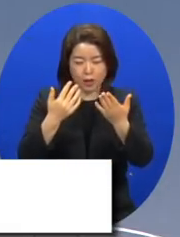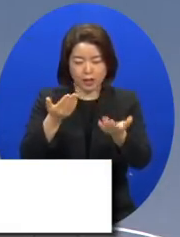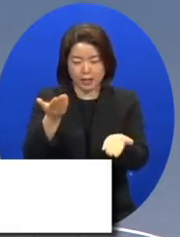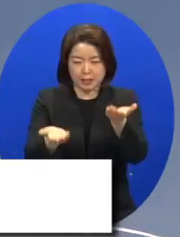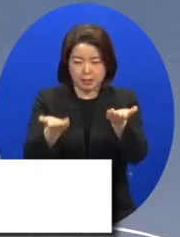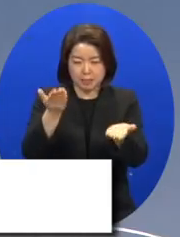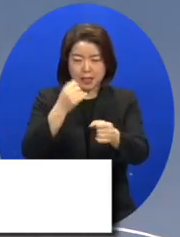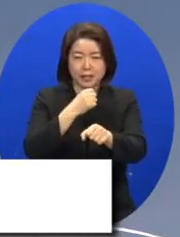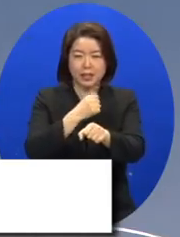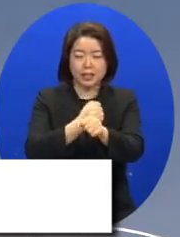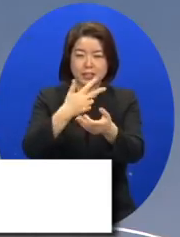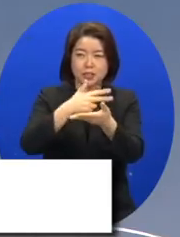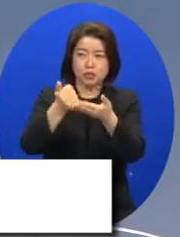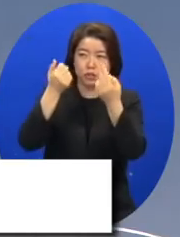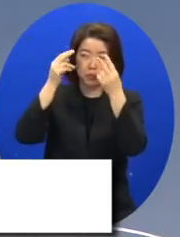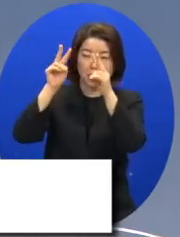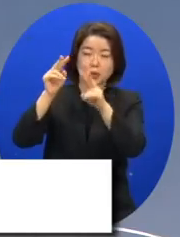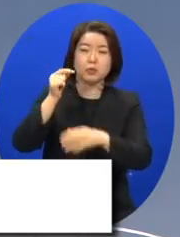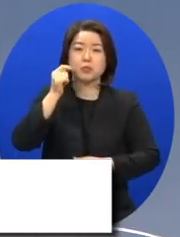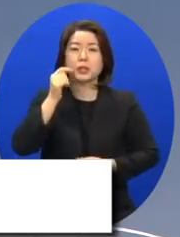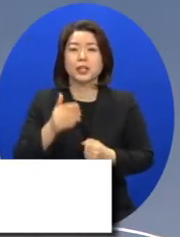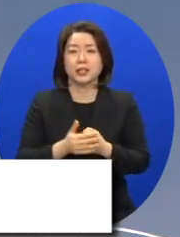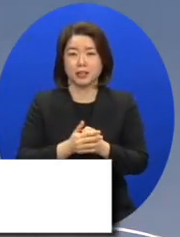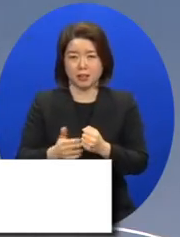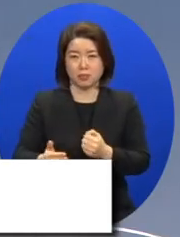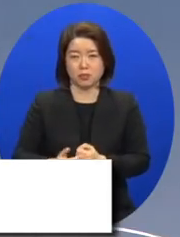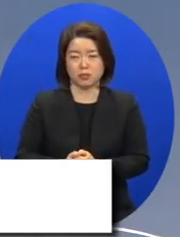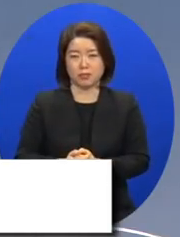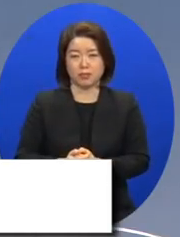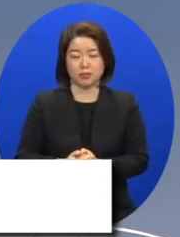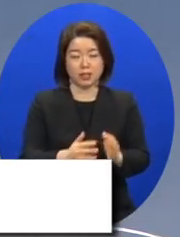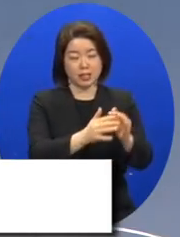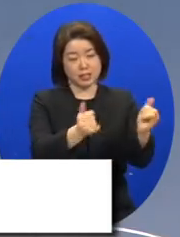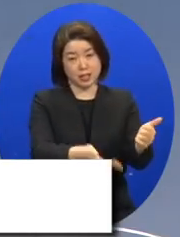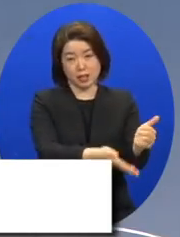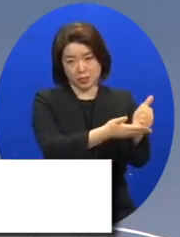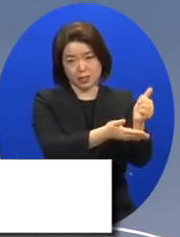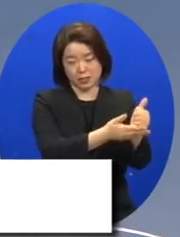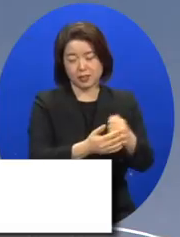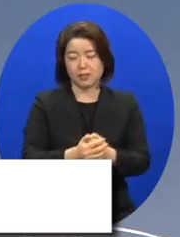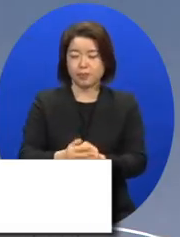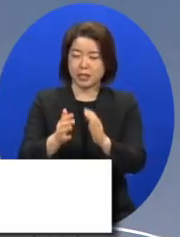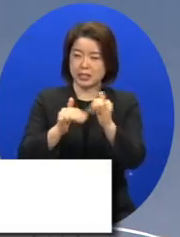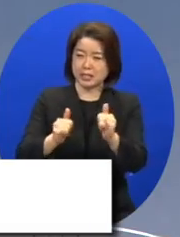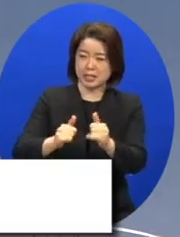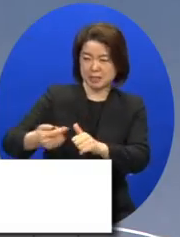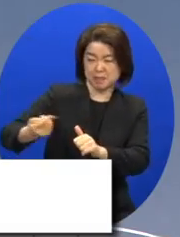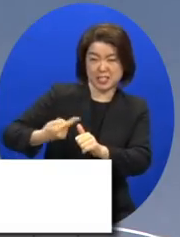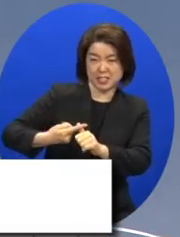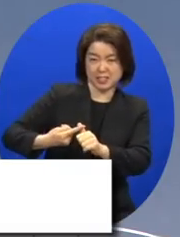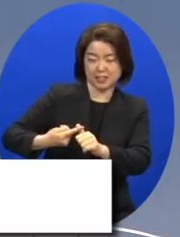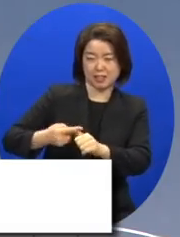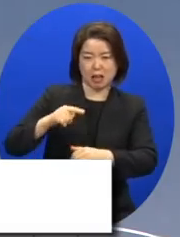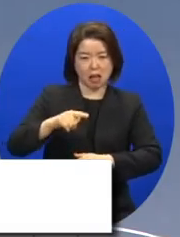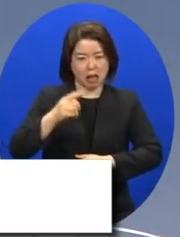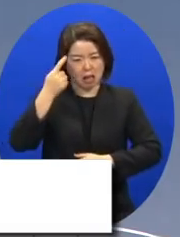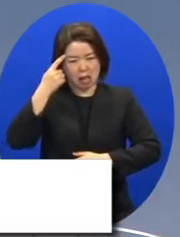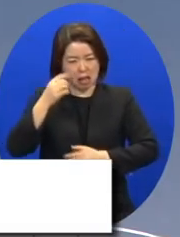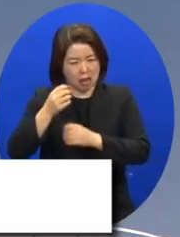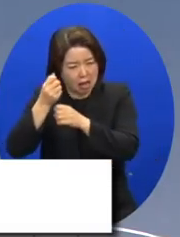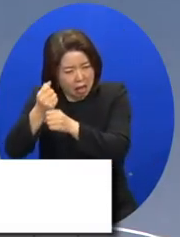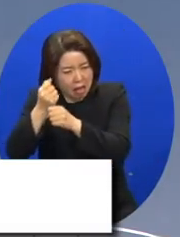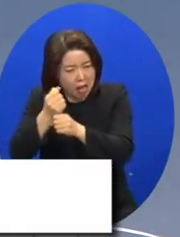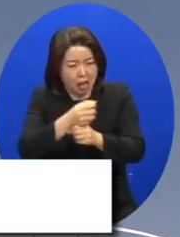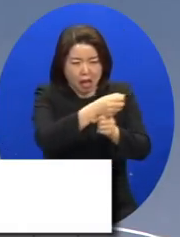바라보지 못하기 때문에 그렇습니다 사람의 칭찬 사람의 비난에 옆면 하고 사는건